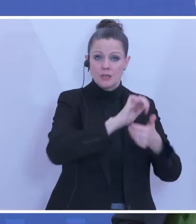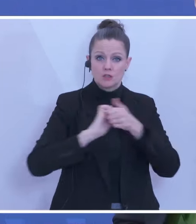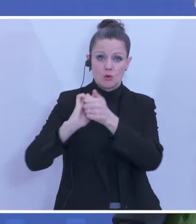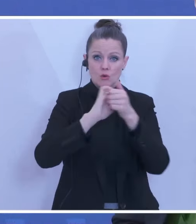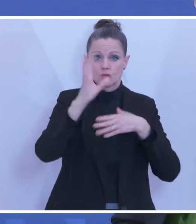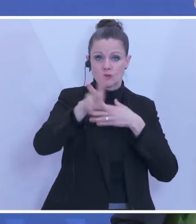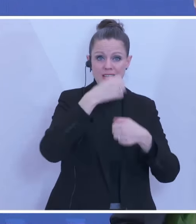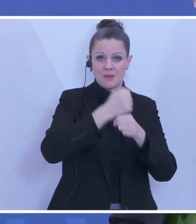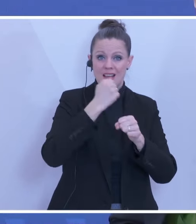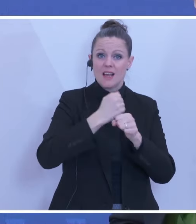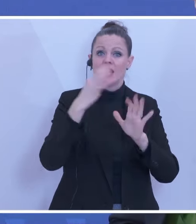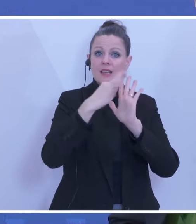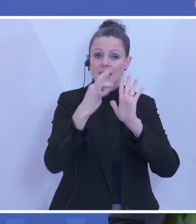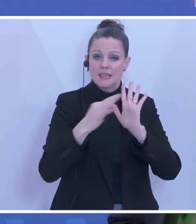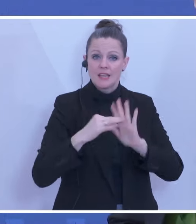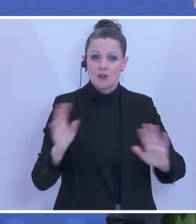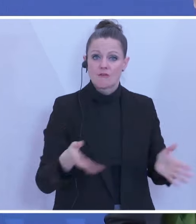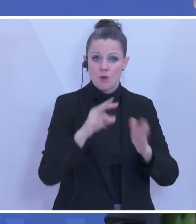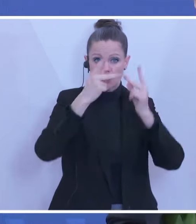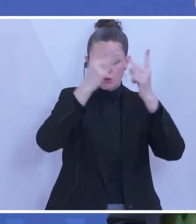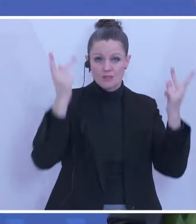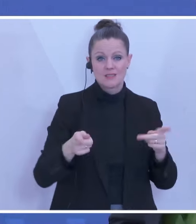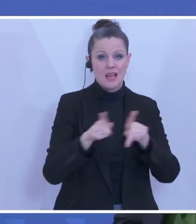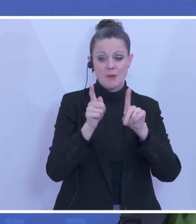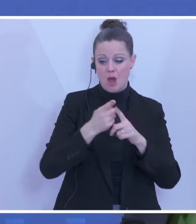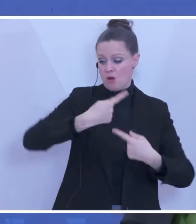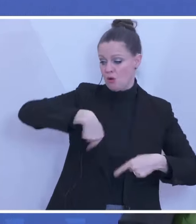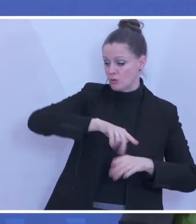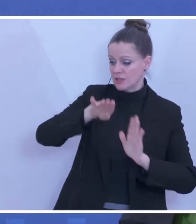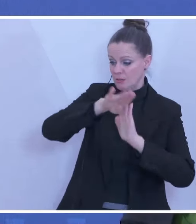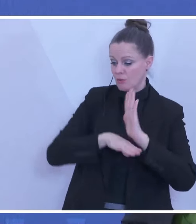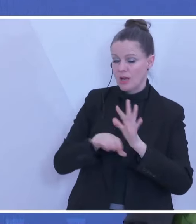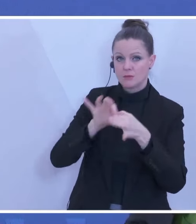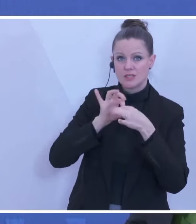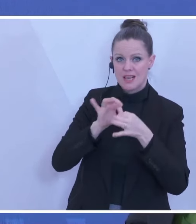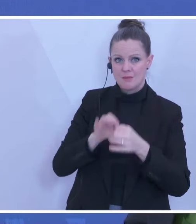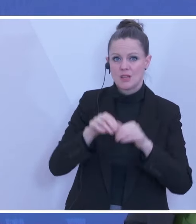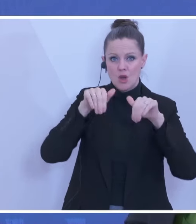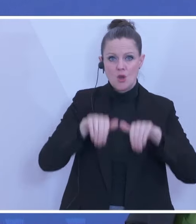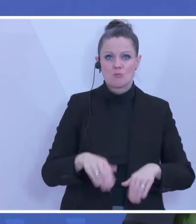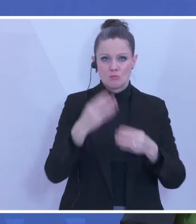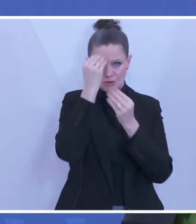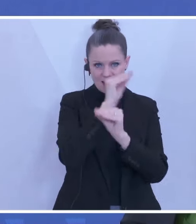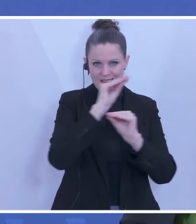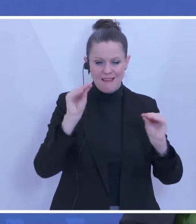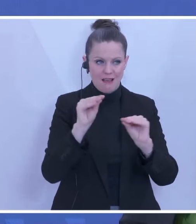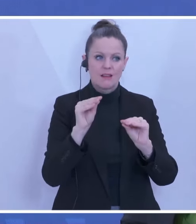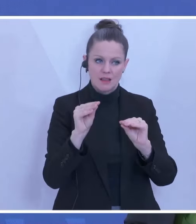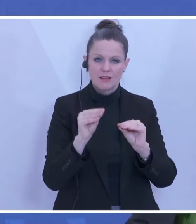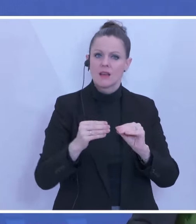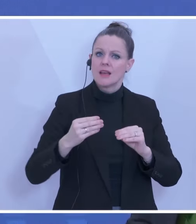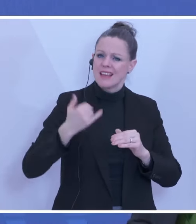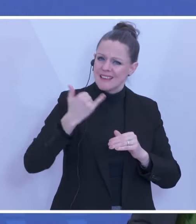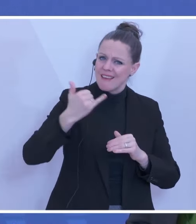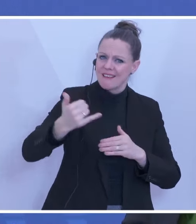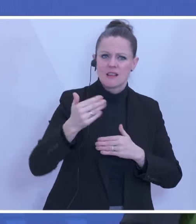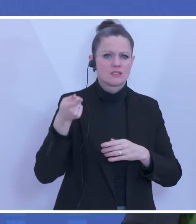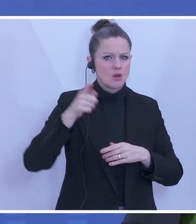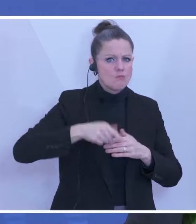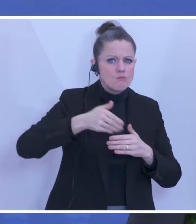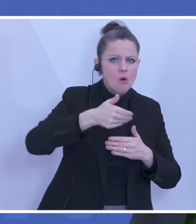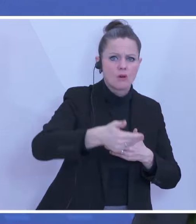sind Richtlinien und Förderkonzepte, aber erst recht mit unseren Programmen und da muss man jedes Monat dahinter sein, dass das auch in diese Richtung geht. Das setzt im